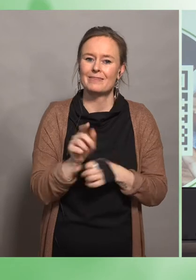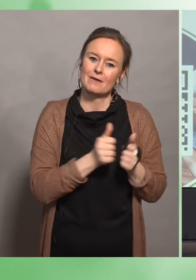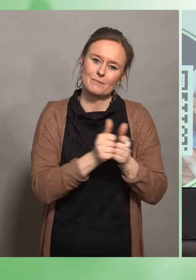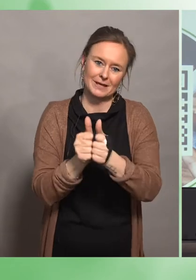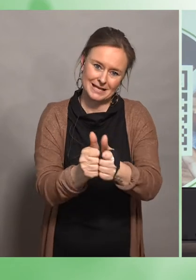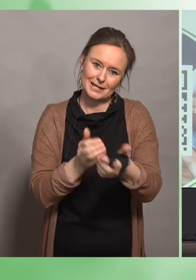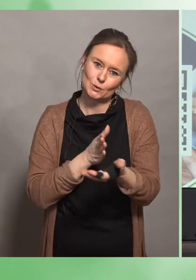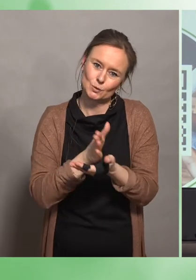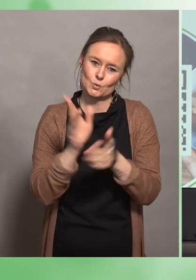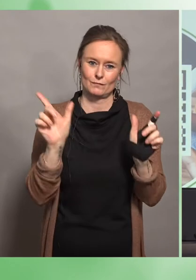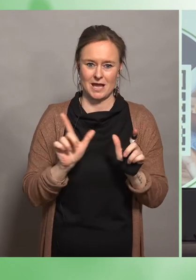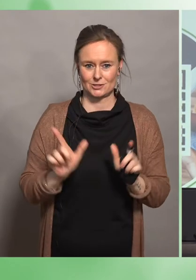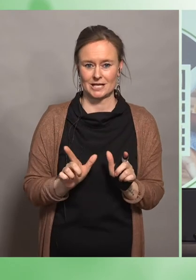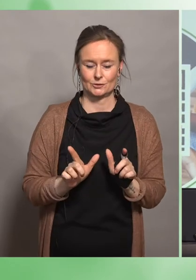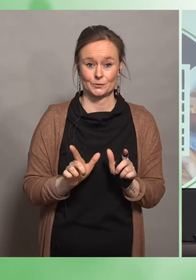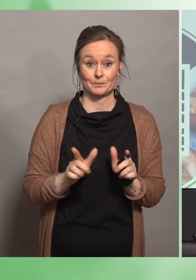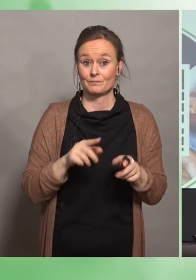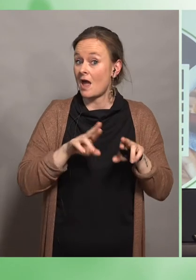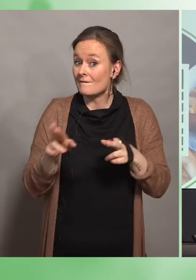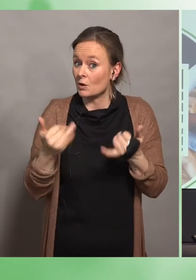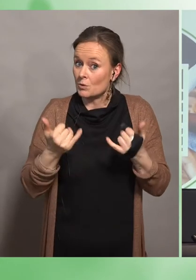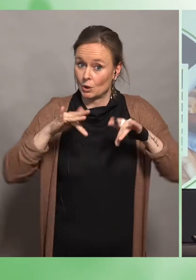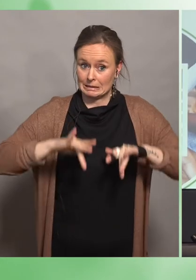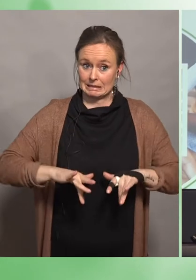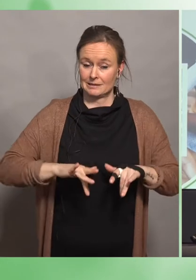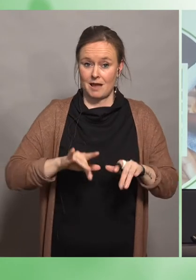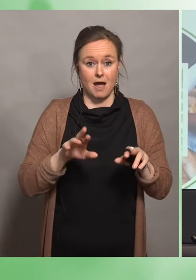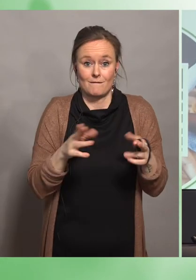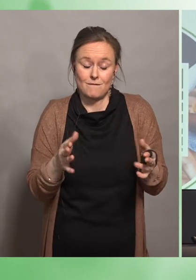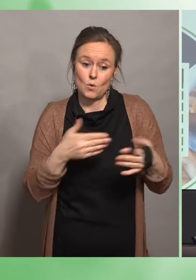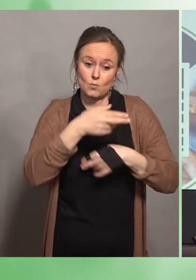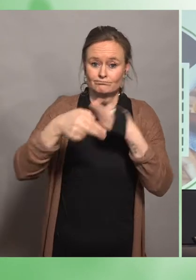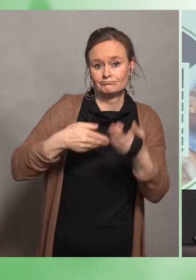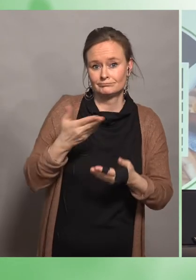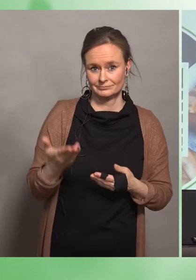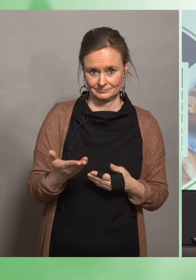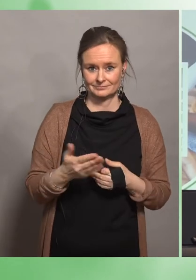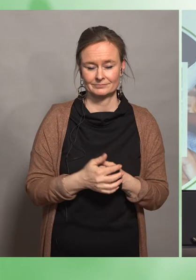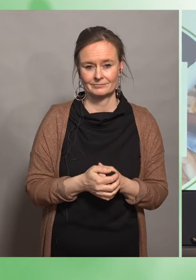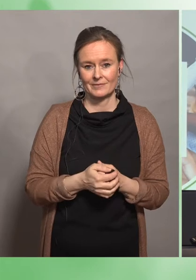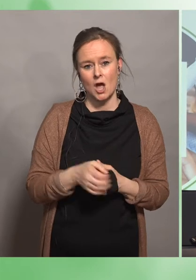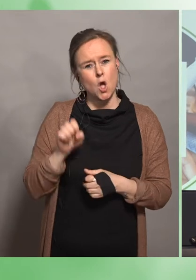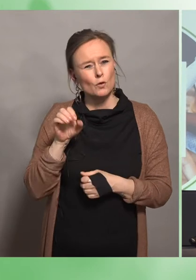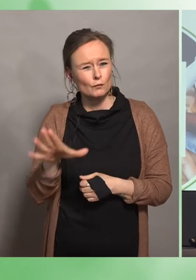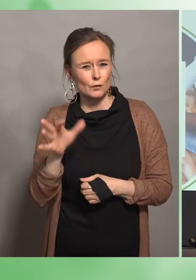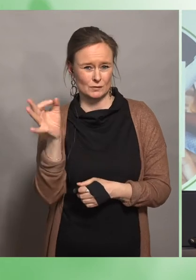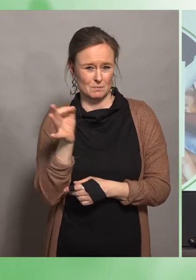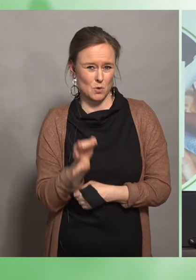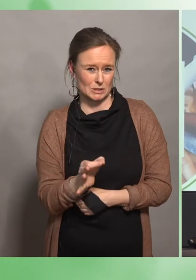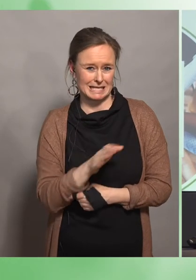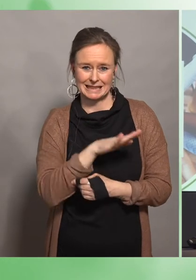darf. Warum sind wir heute hier? Worum geht es überhaupt bei diesen Unternehmensdialogen? 15%